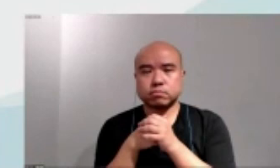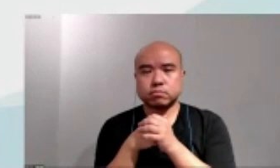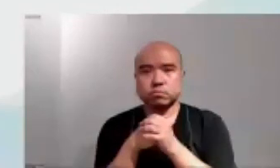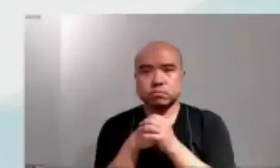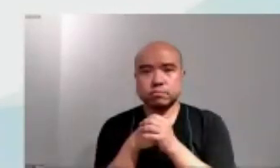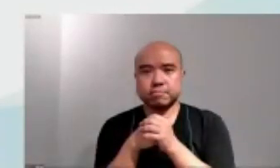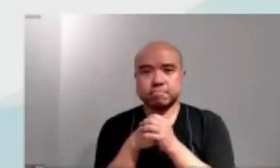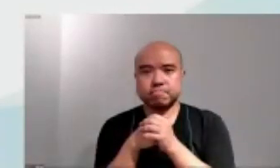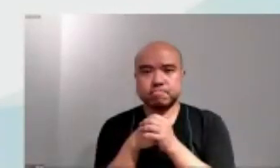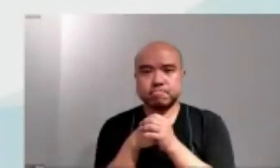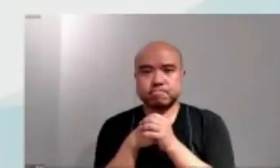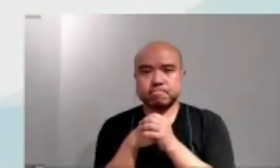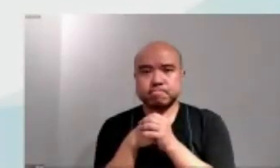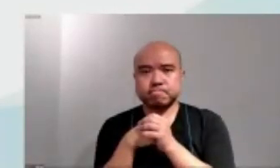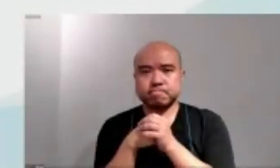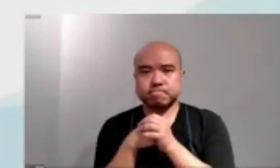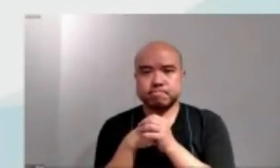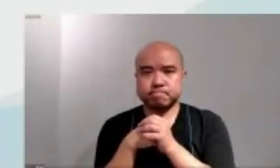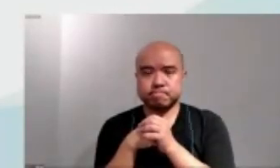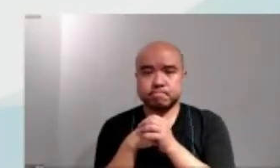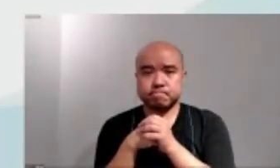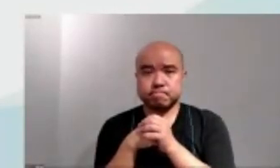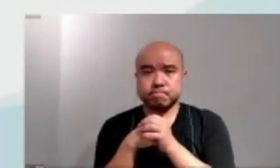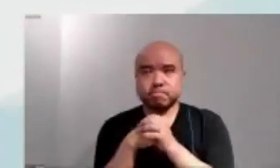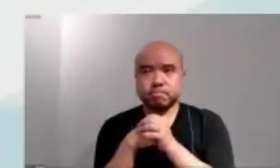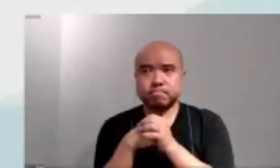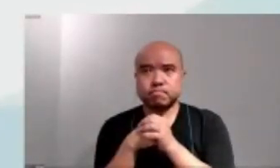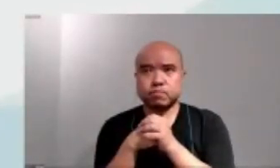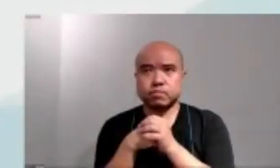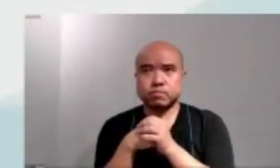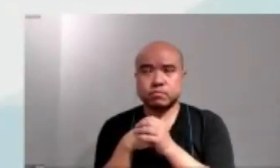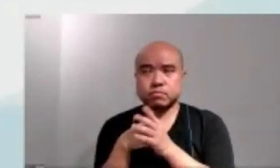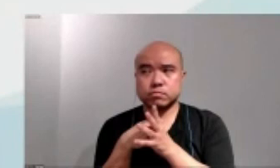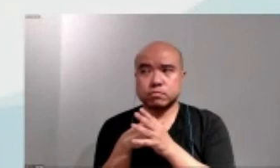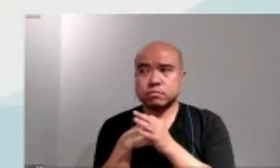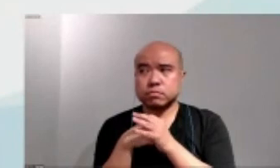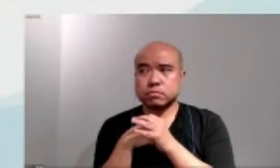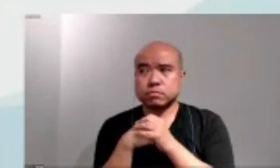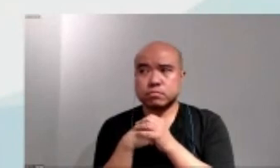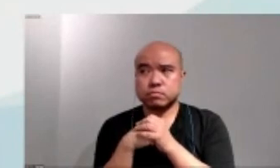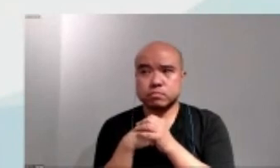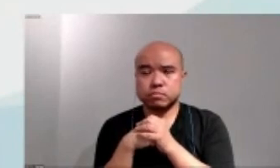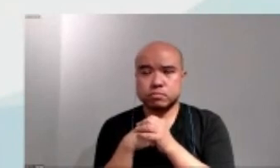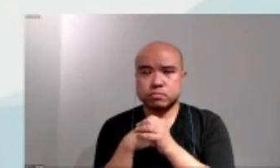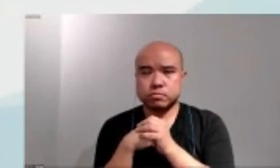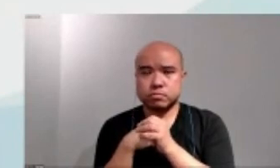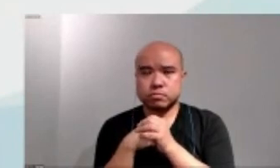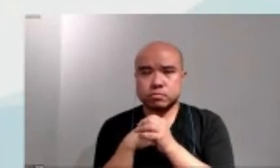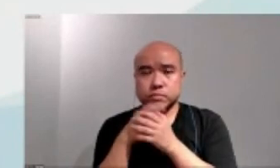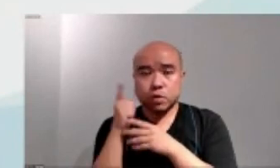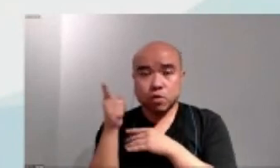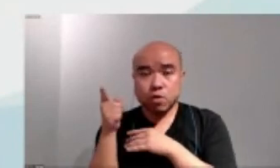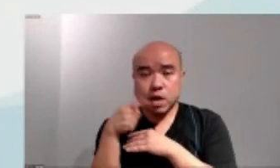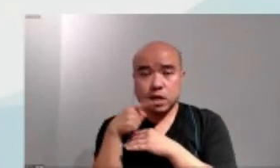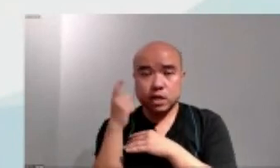等一会我们就会有一幅画的，那幅画就由 Dusty Kid 的帮手去策划，首先多谢他，就会聚集大家的意见，